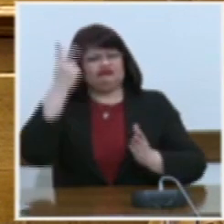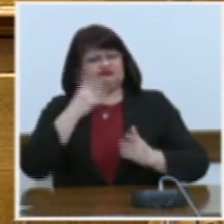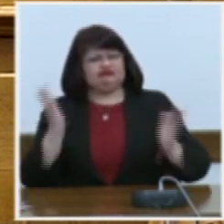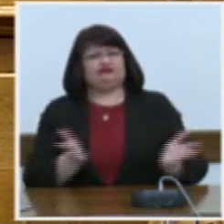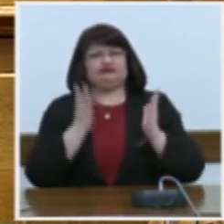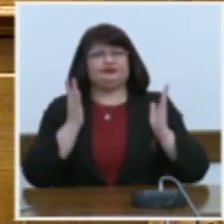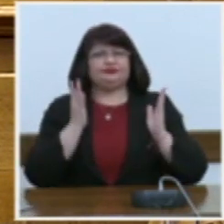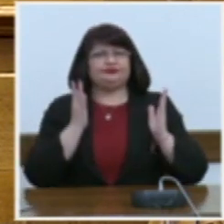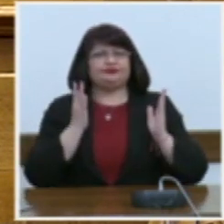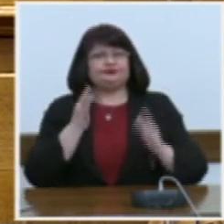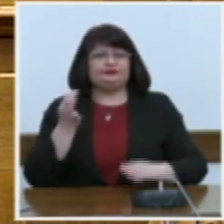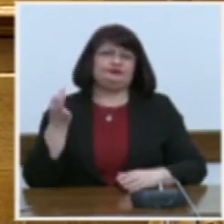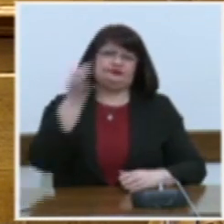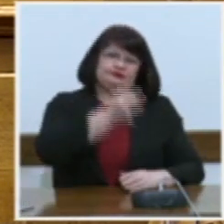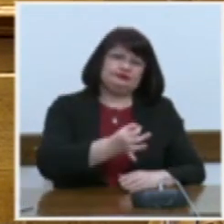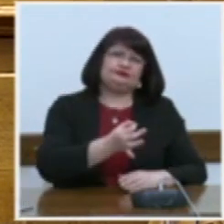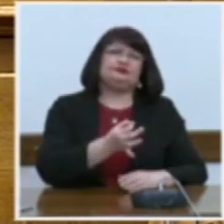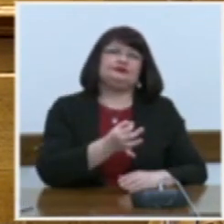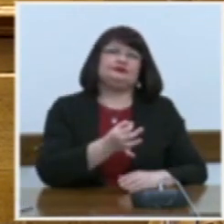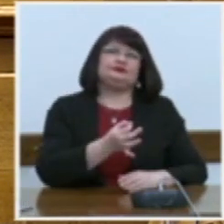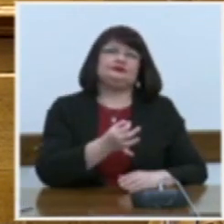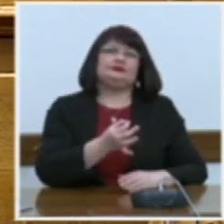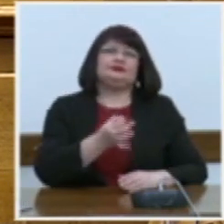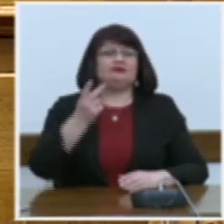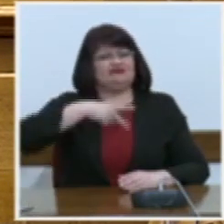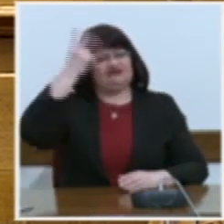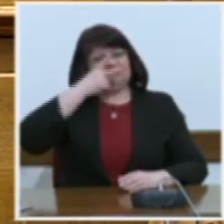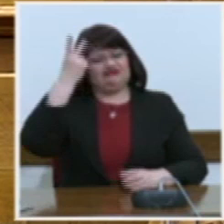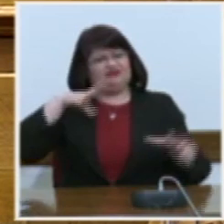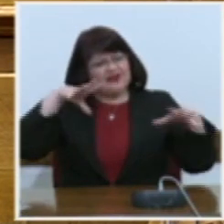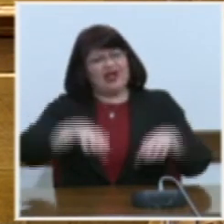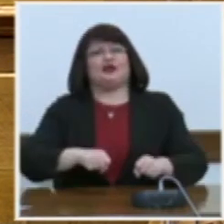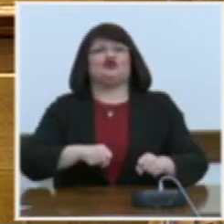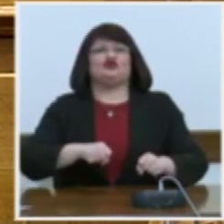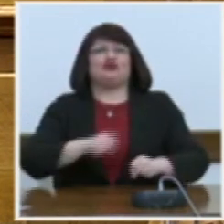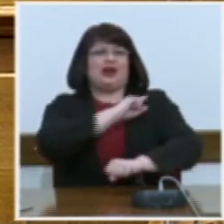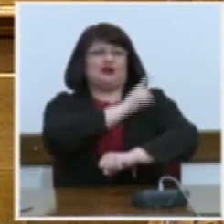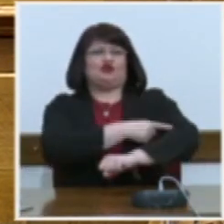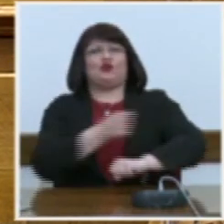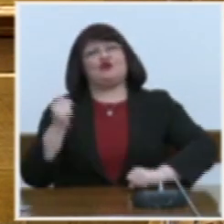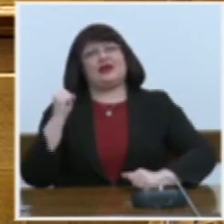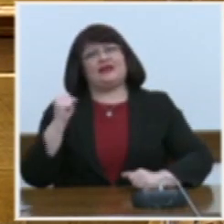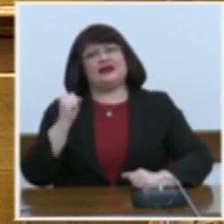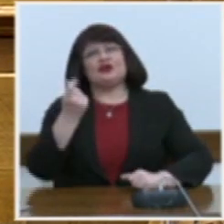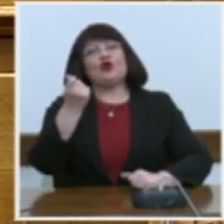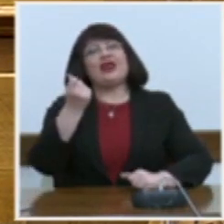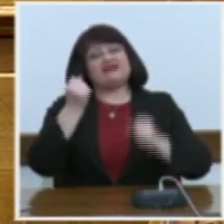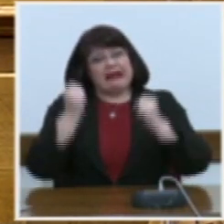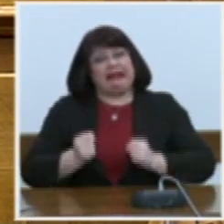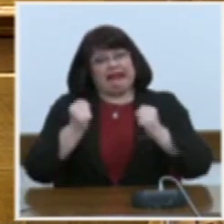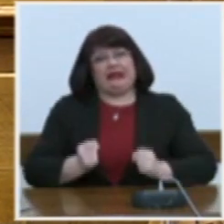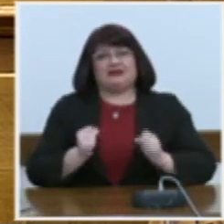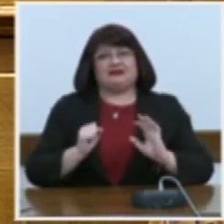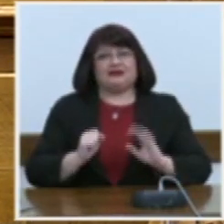και με τη δική σας διάλεκτο, κατάχρηση εξουσίας των ισχυρών σε χρήμα και θέσεις.